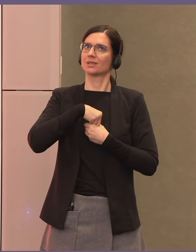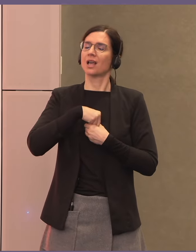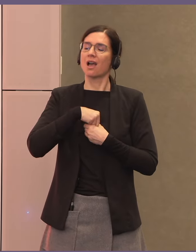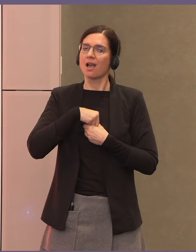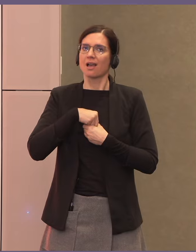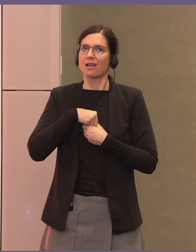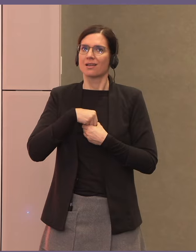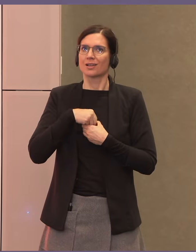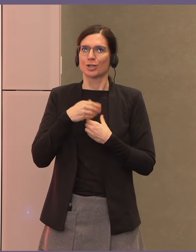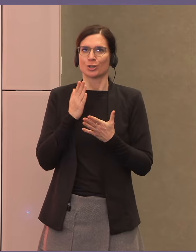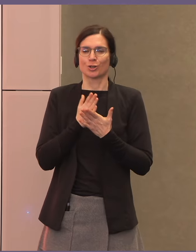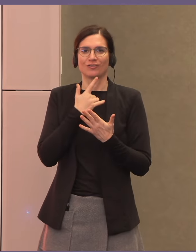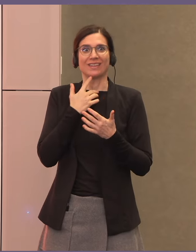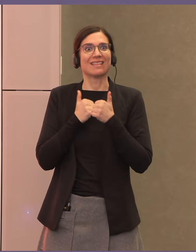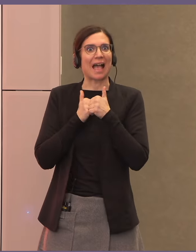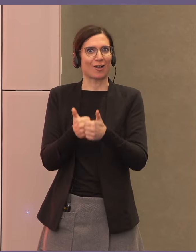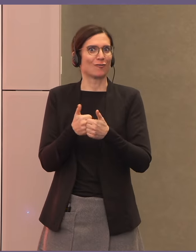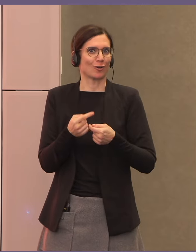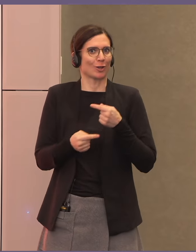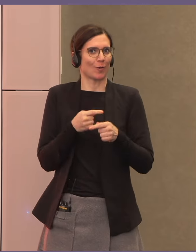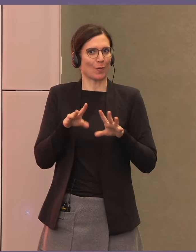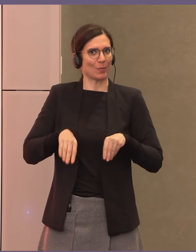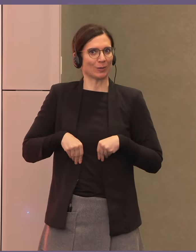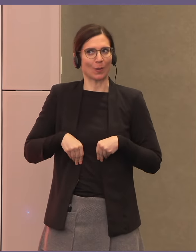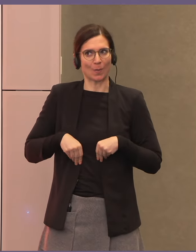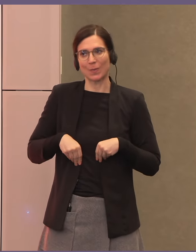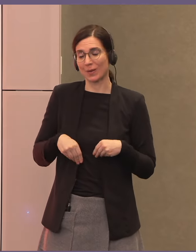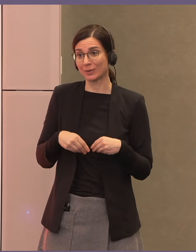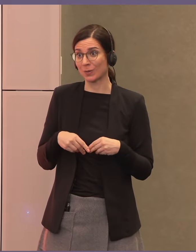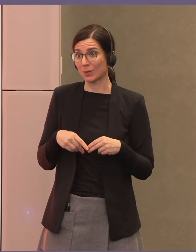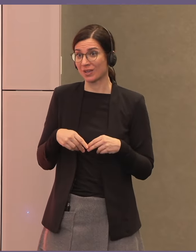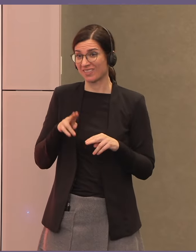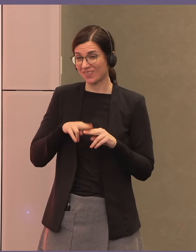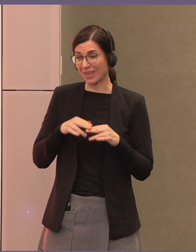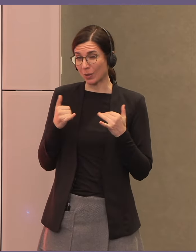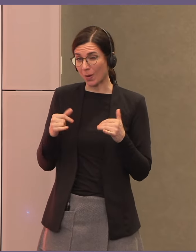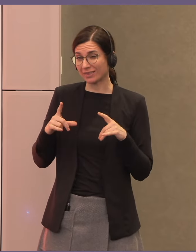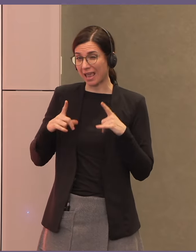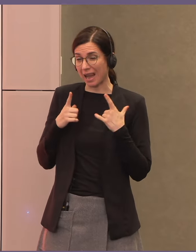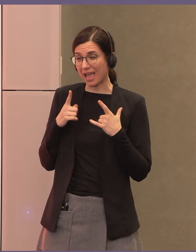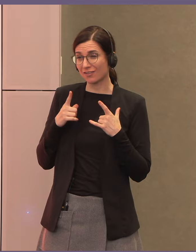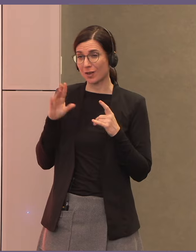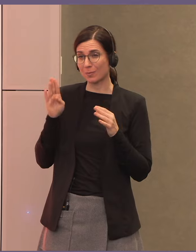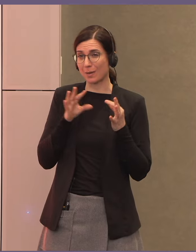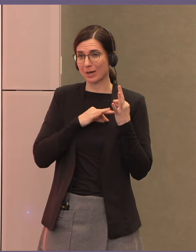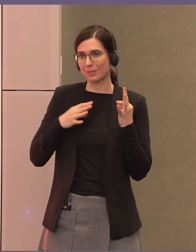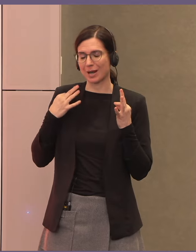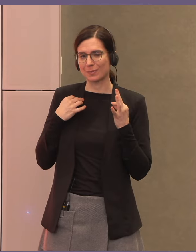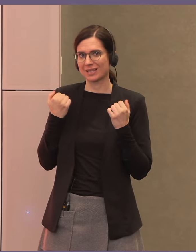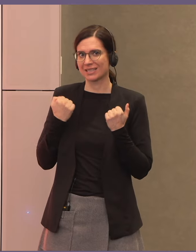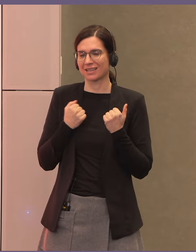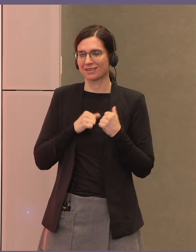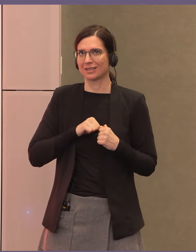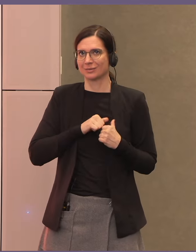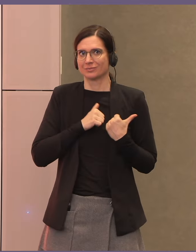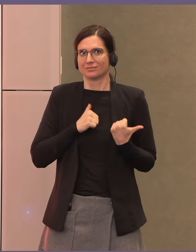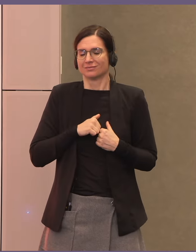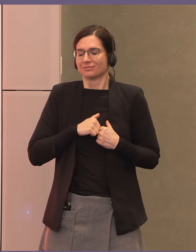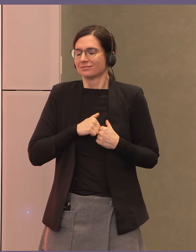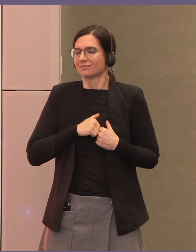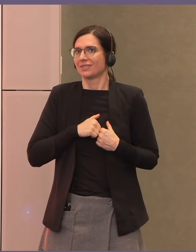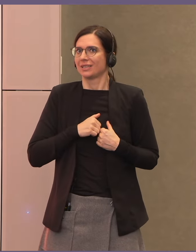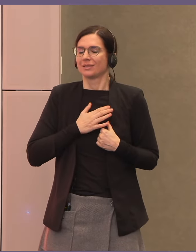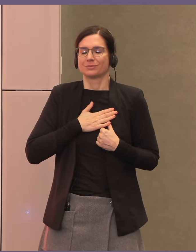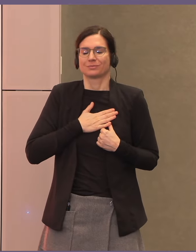Nachfolgerinnen die würdigsten Mitstreiterinnen und wäre sie heute hier würde nicht nur ihr Herz übergehen sondern sie